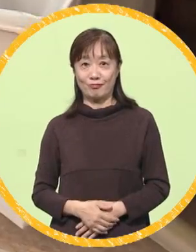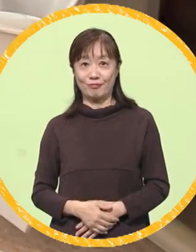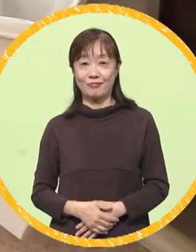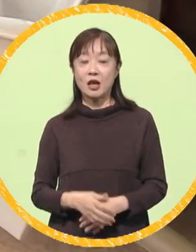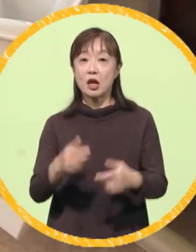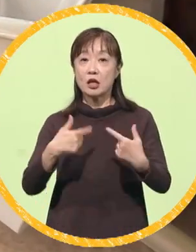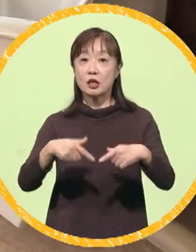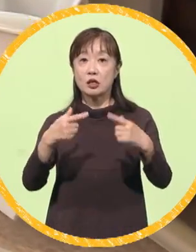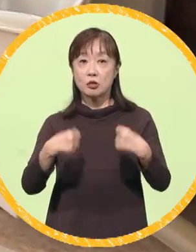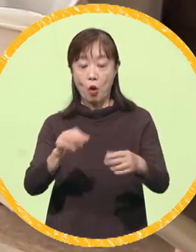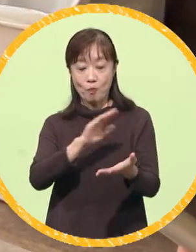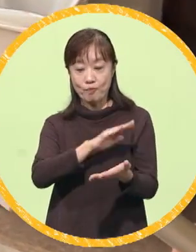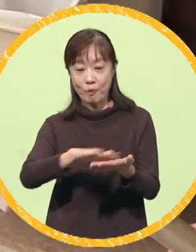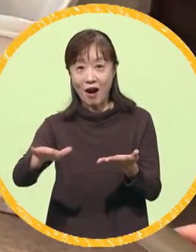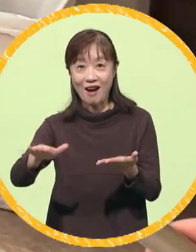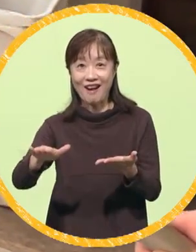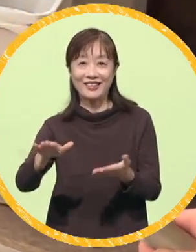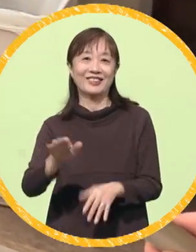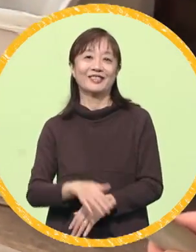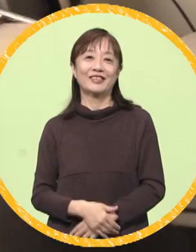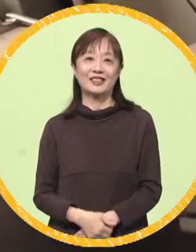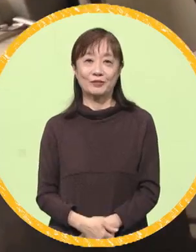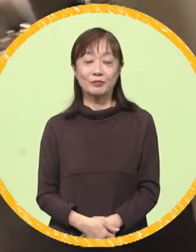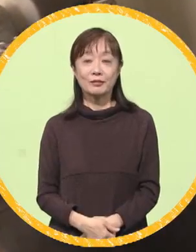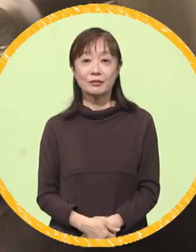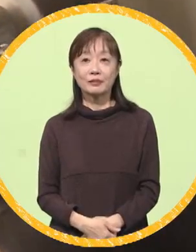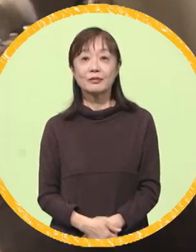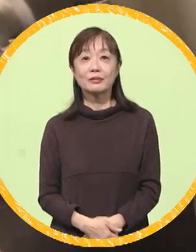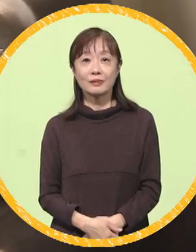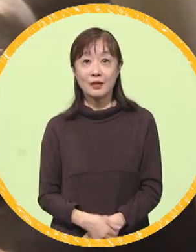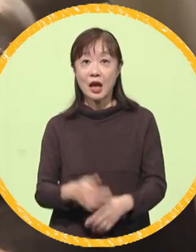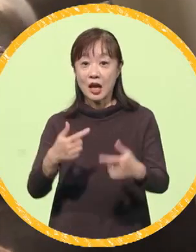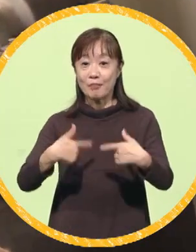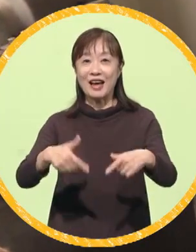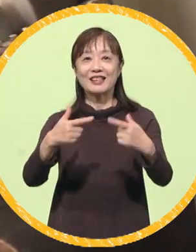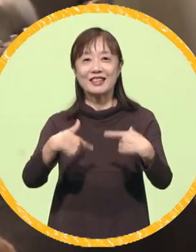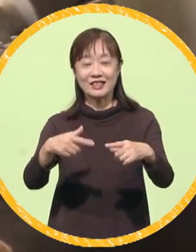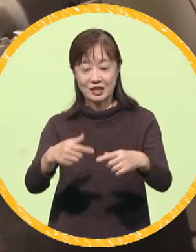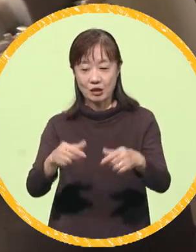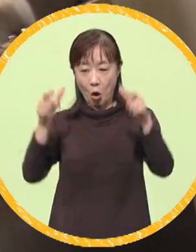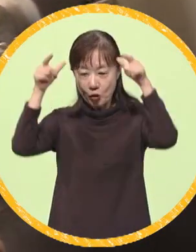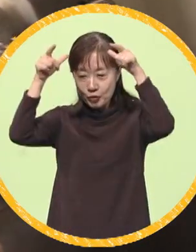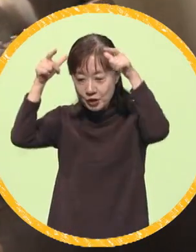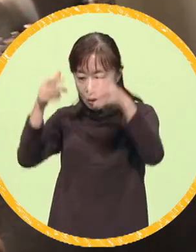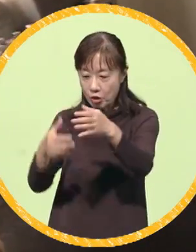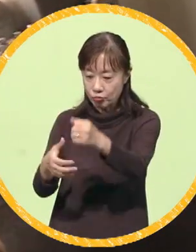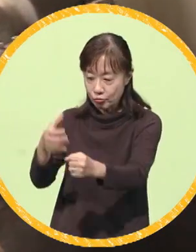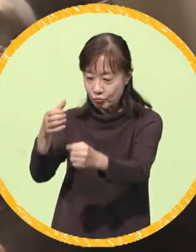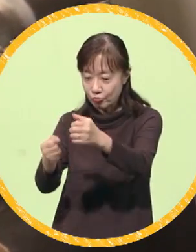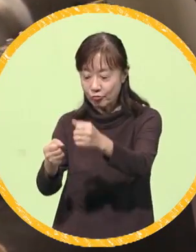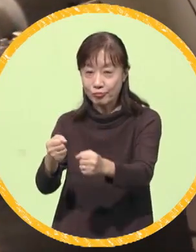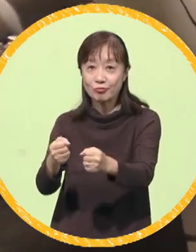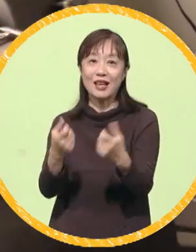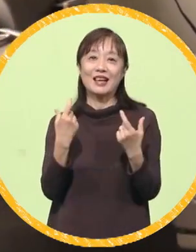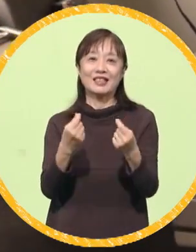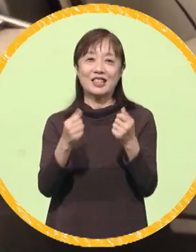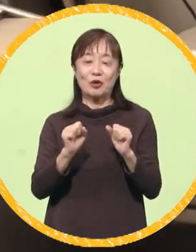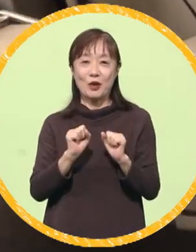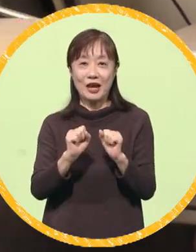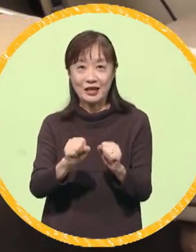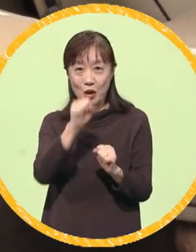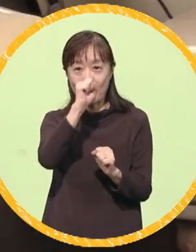大体売り切れます。あ、なんか毎日搾乳とかしててちゃんとやっててよかったなって